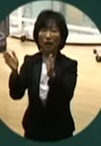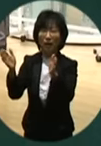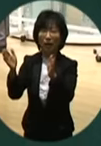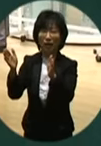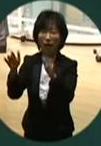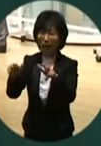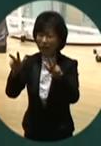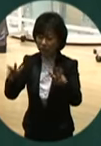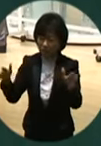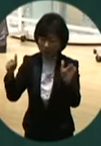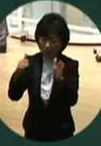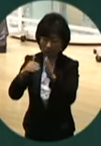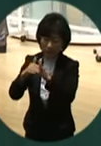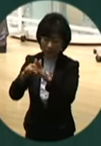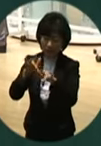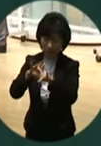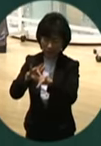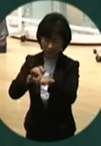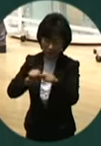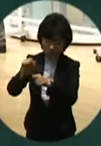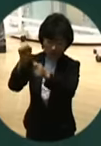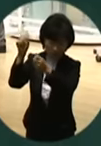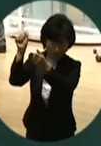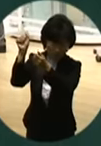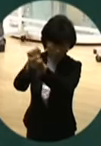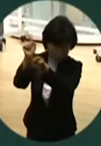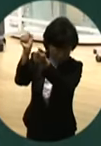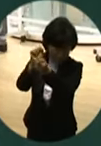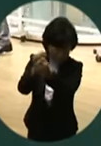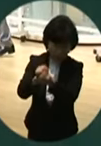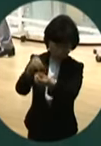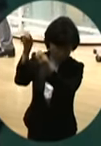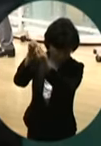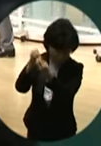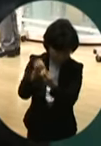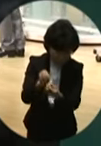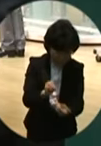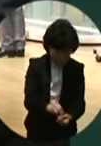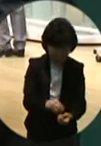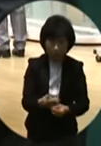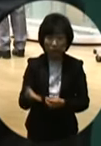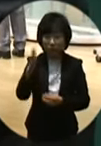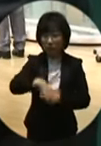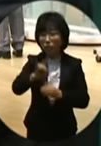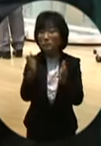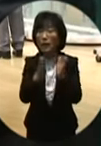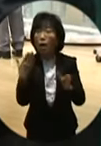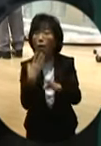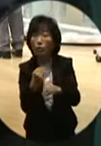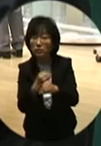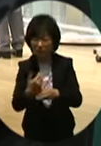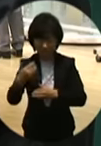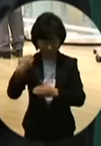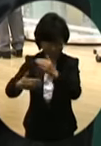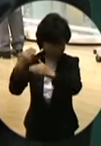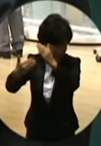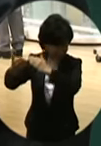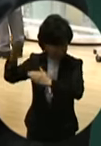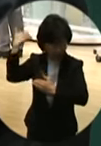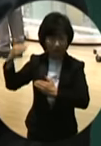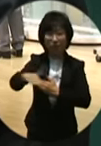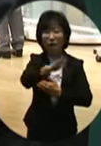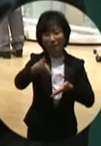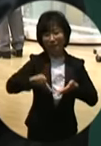영세 전에 있었던 문제라. And this incident influences the world even today, but this happened even before you were created. 예,